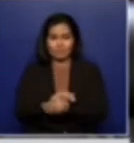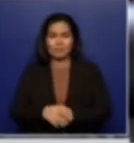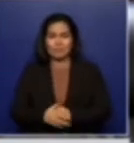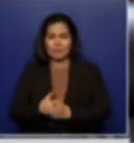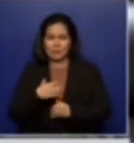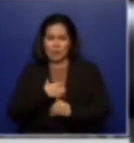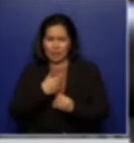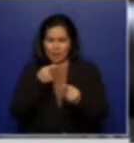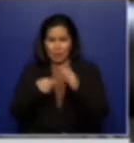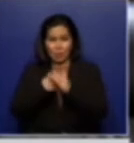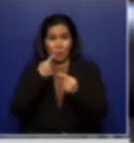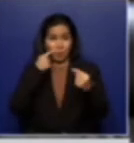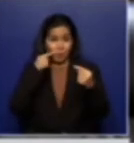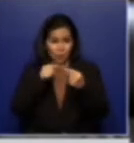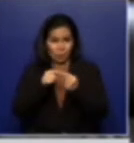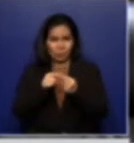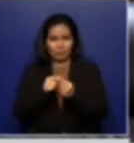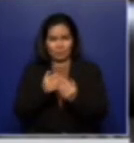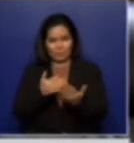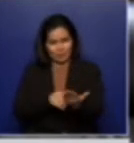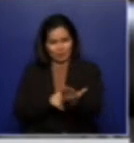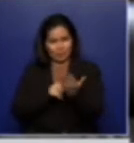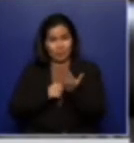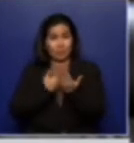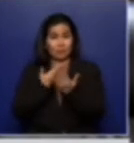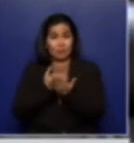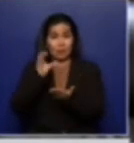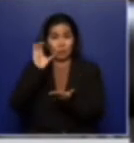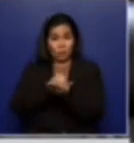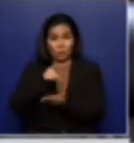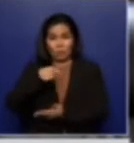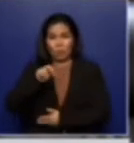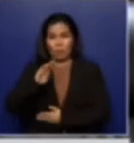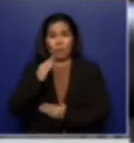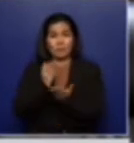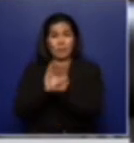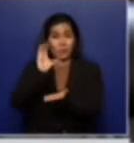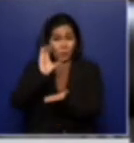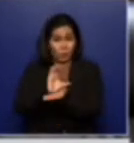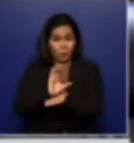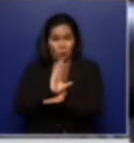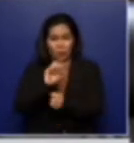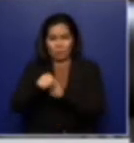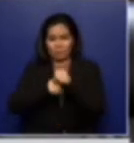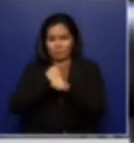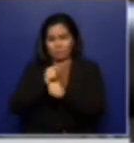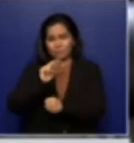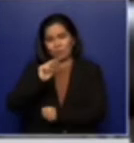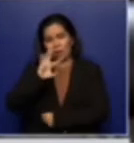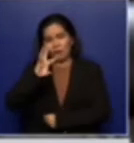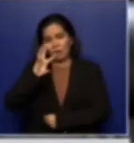ผมอ่านร่างพระราชบัญญัติงบประมาณรายจ่ายปีงบประมาณ